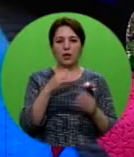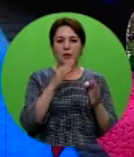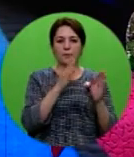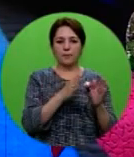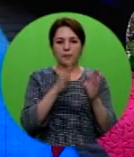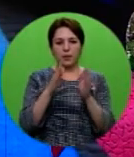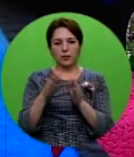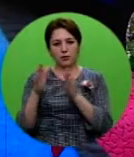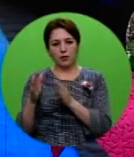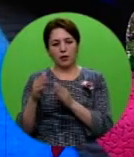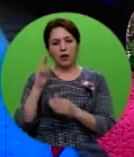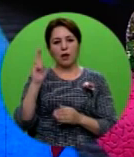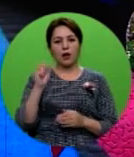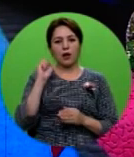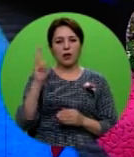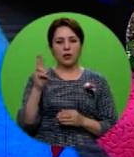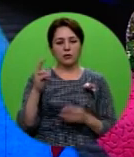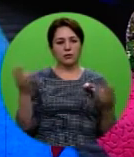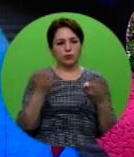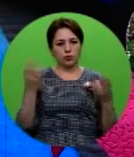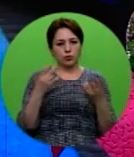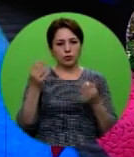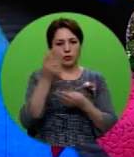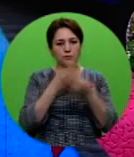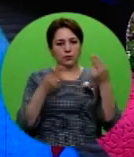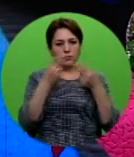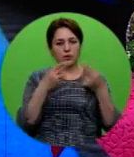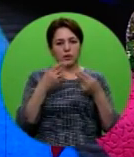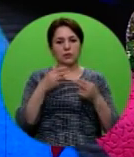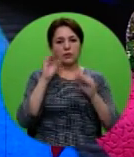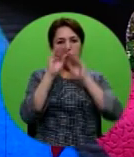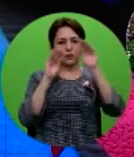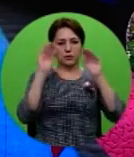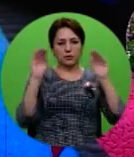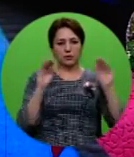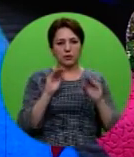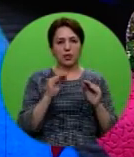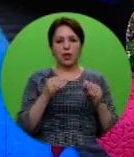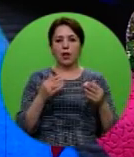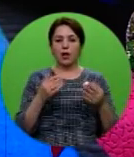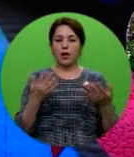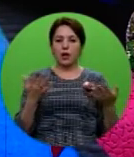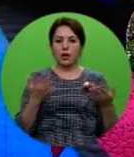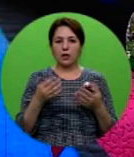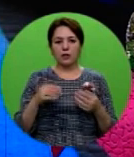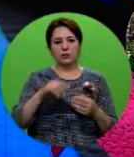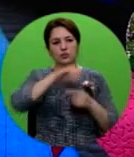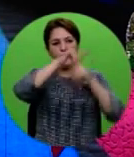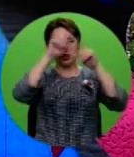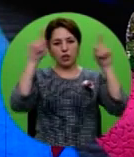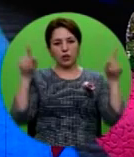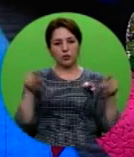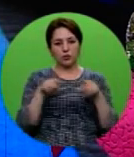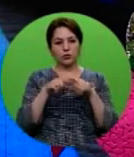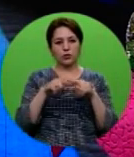поэтапно, как нужно вычерчивать этот орнамент. Вот здесь окружности чертим, здесь делим на втором этапе,